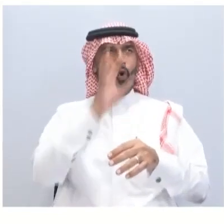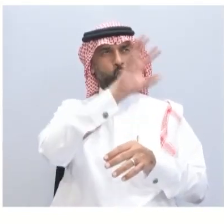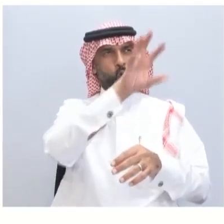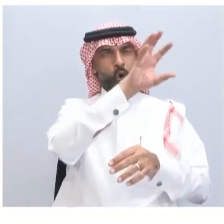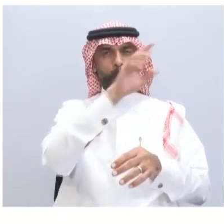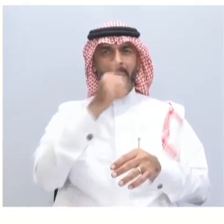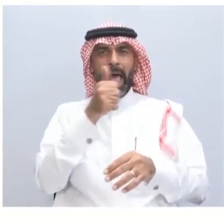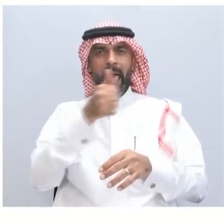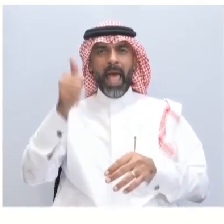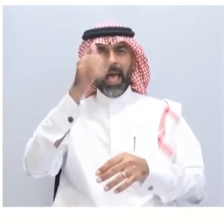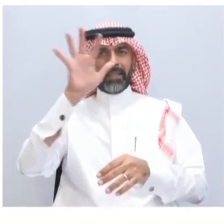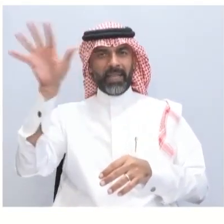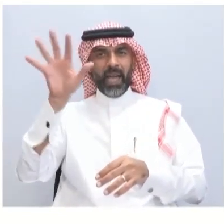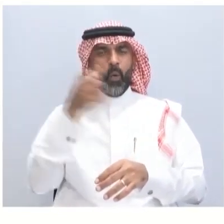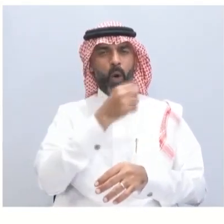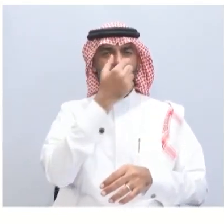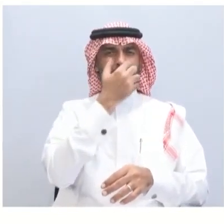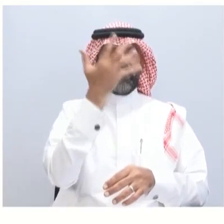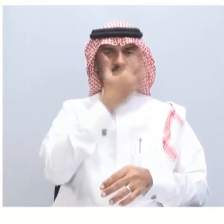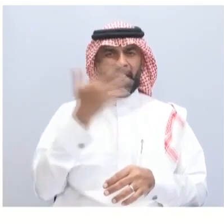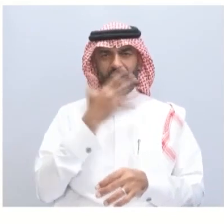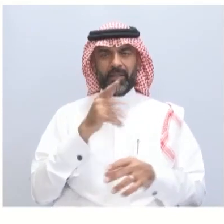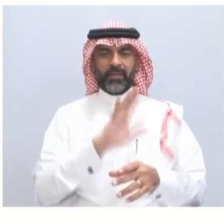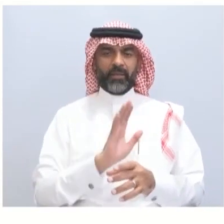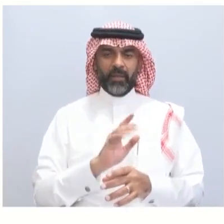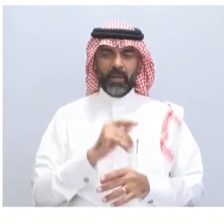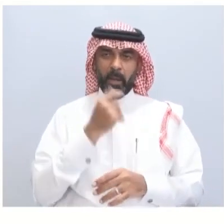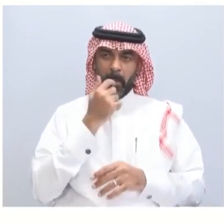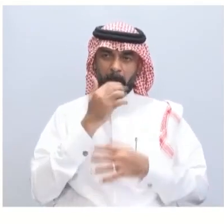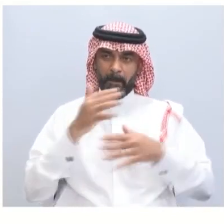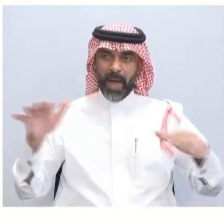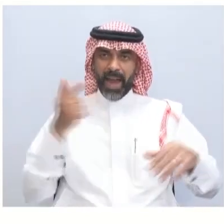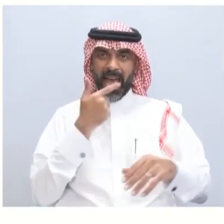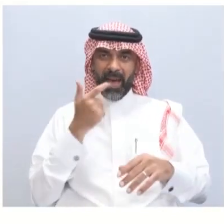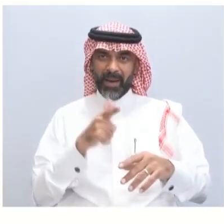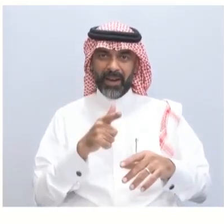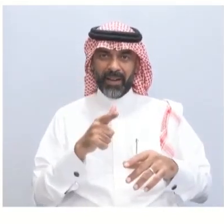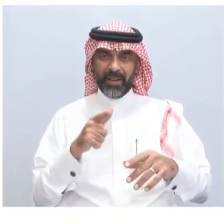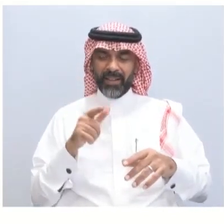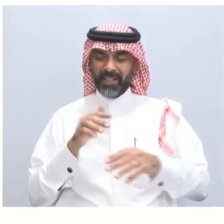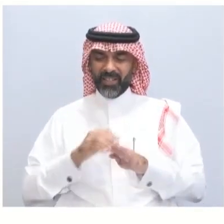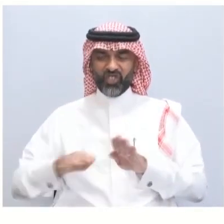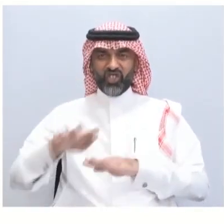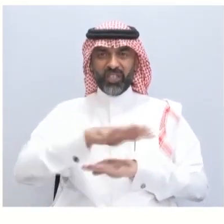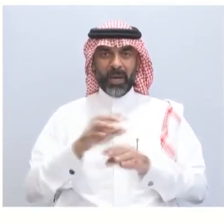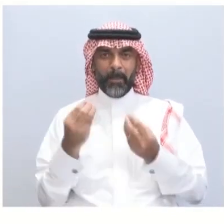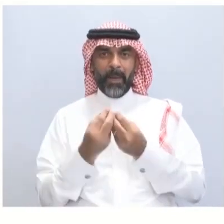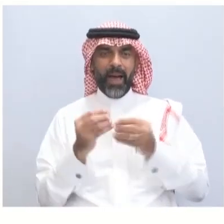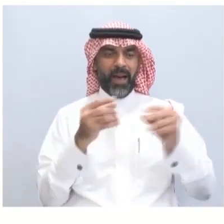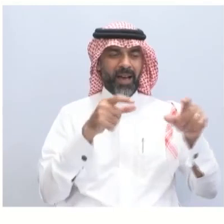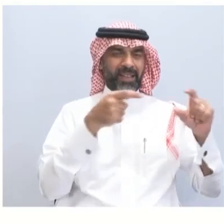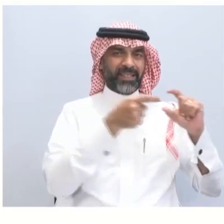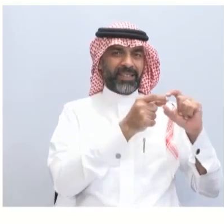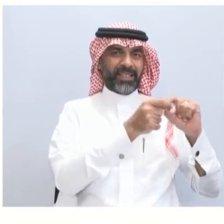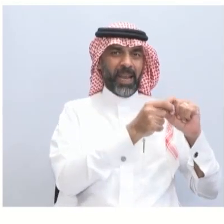واسيا وافريقيا فالبحر الاحمر ربط شبه الجزيره العربيه وحضارتها بافريقيا